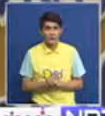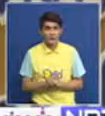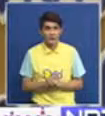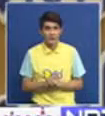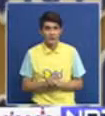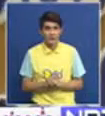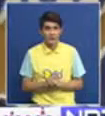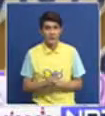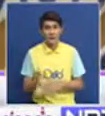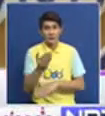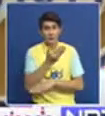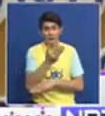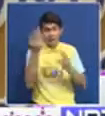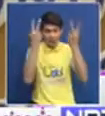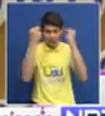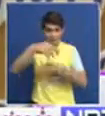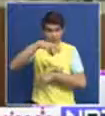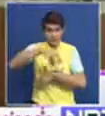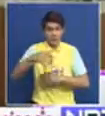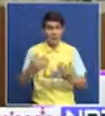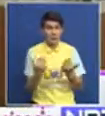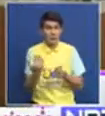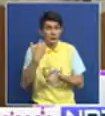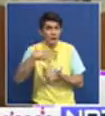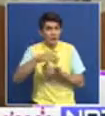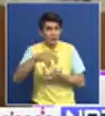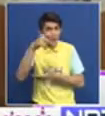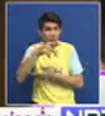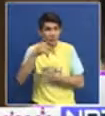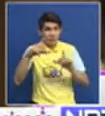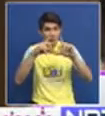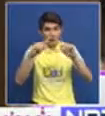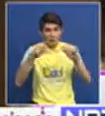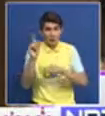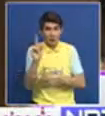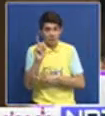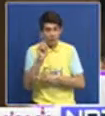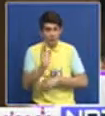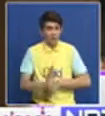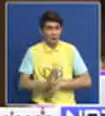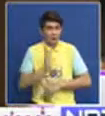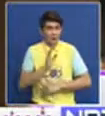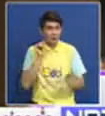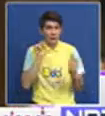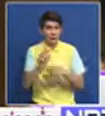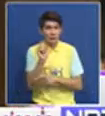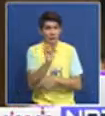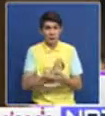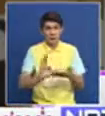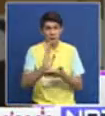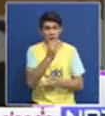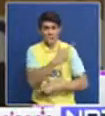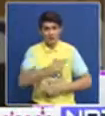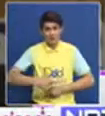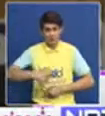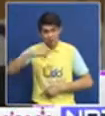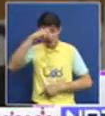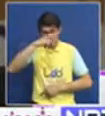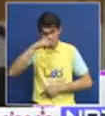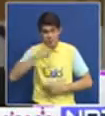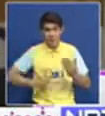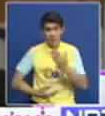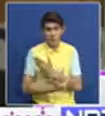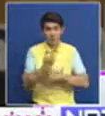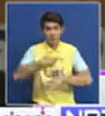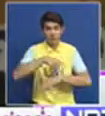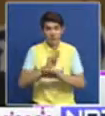รัฐมนตรีประจำสำนักนายกรัฐมนตรีบรรยายพิเศษเรื่องการเทิดทูนและทำรงไว้ซึ่งสถาบันหลักของชาติในโอกาส